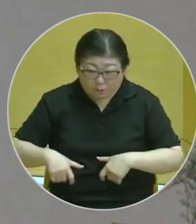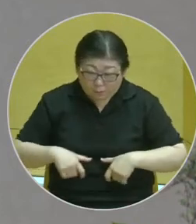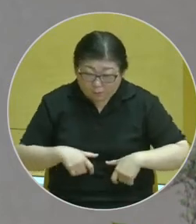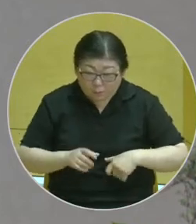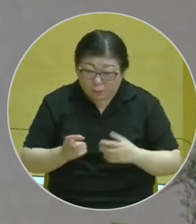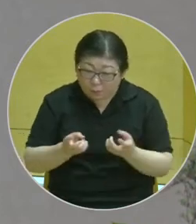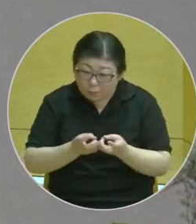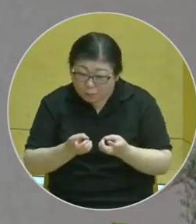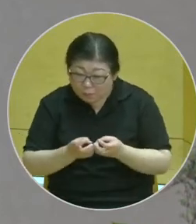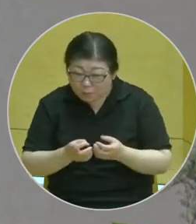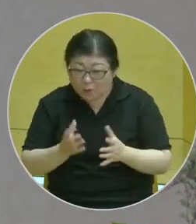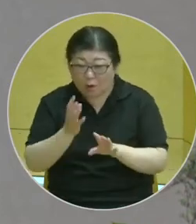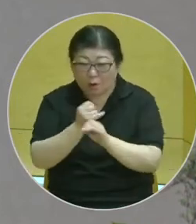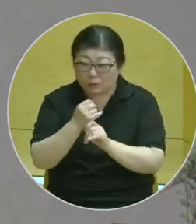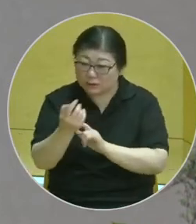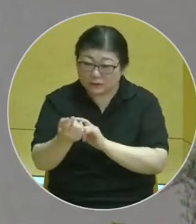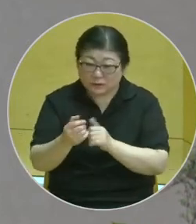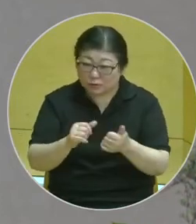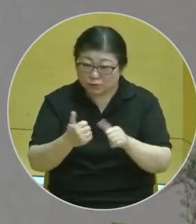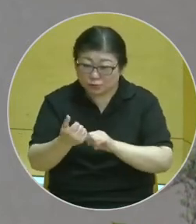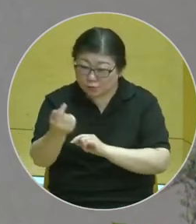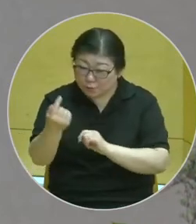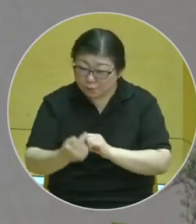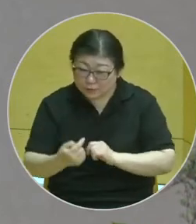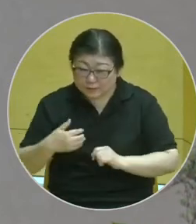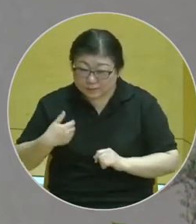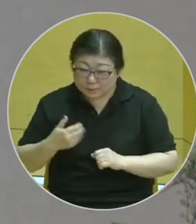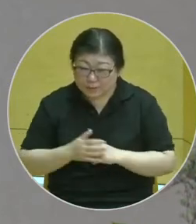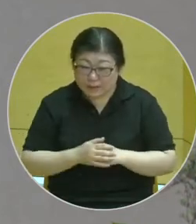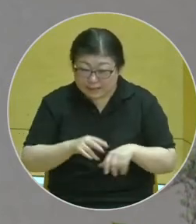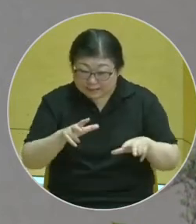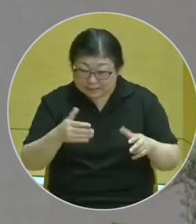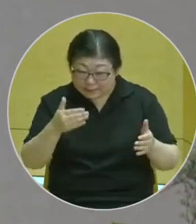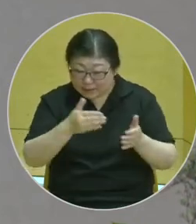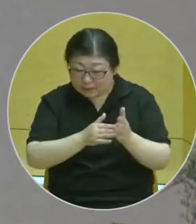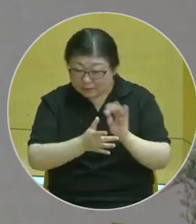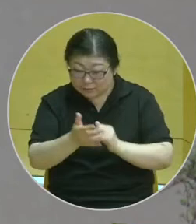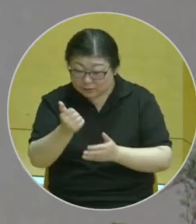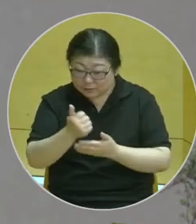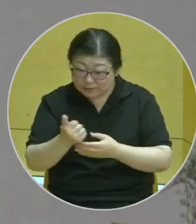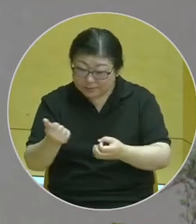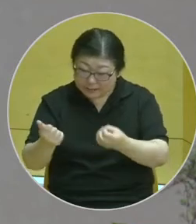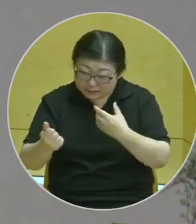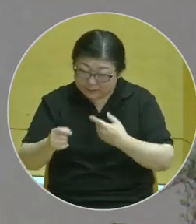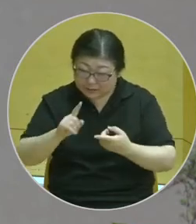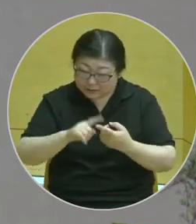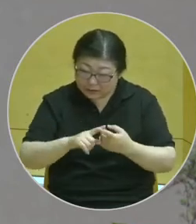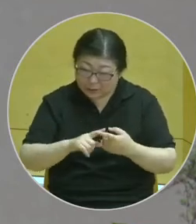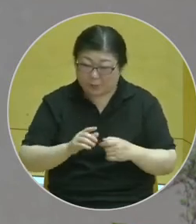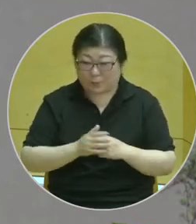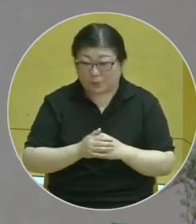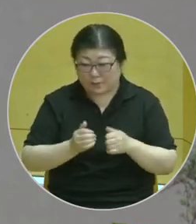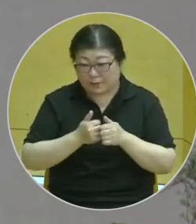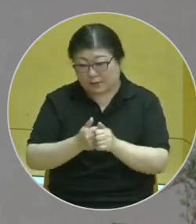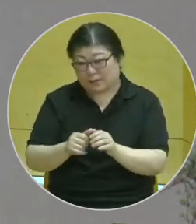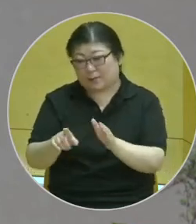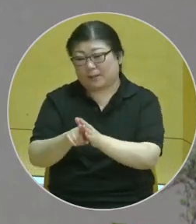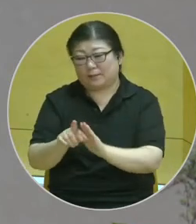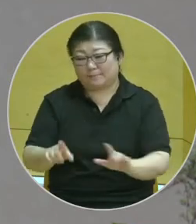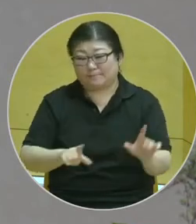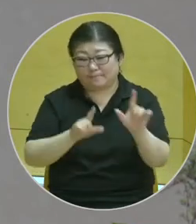모릅니다 예수님을 잃어버려서 지금까진 예수님을 따라 오고 예수님이 하신 말씀대로 살고 그렇게 했으니까 어제 하고 살았는데 그 예수님이